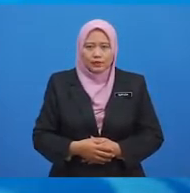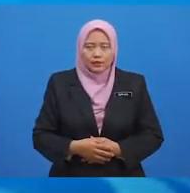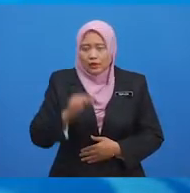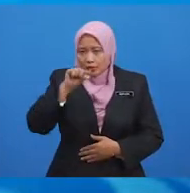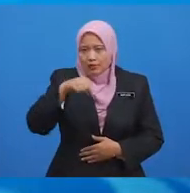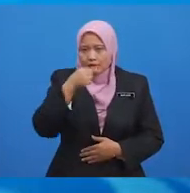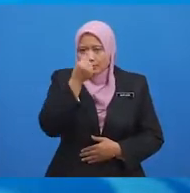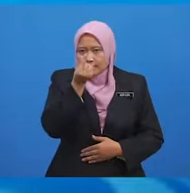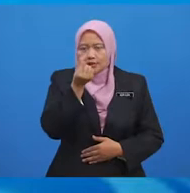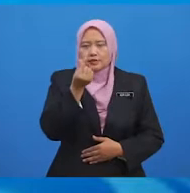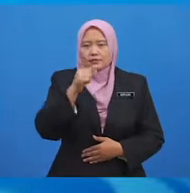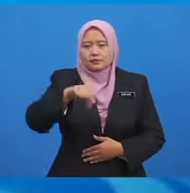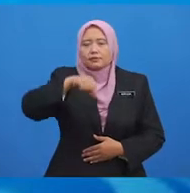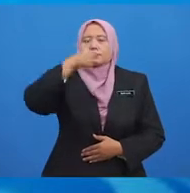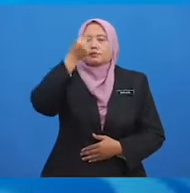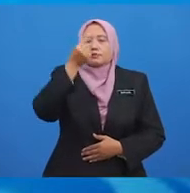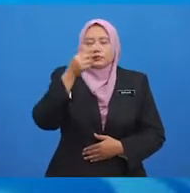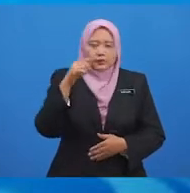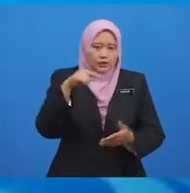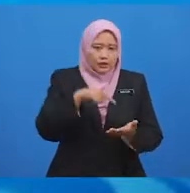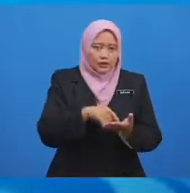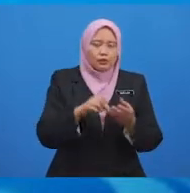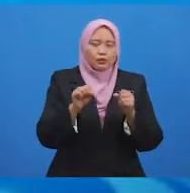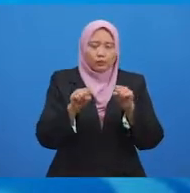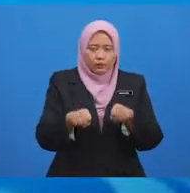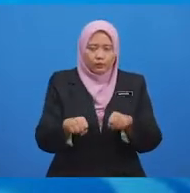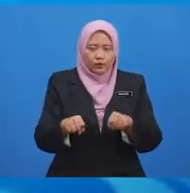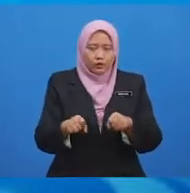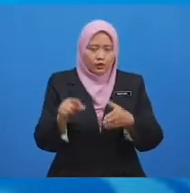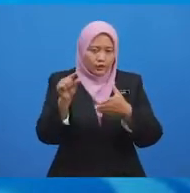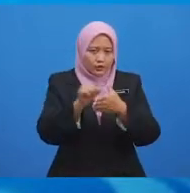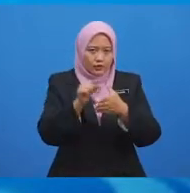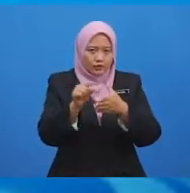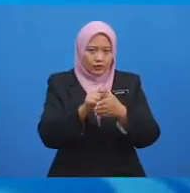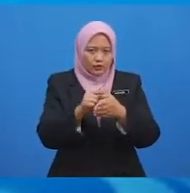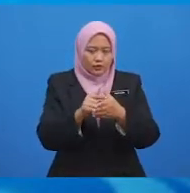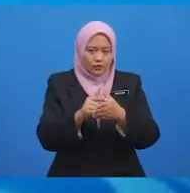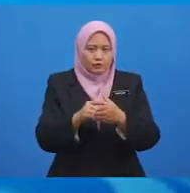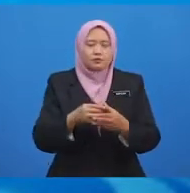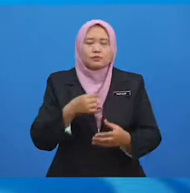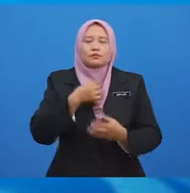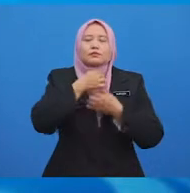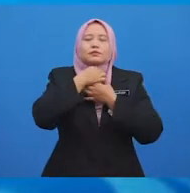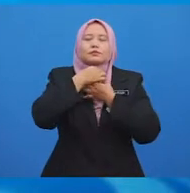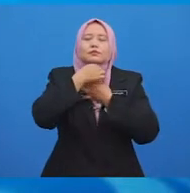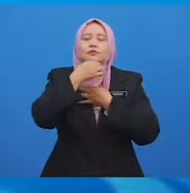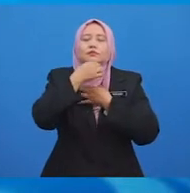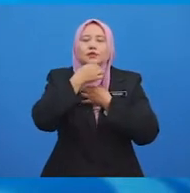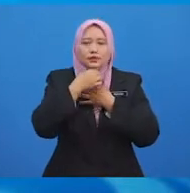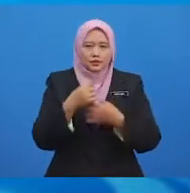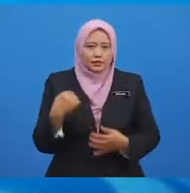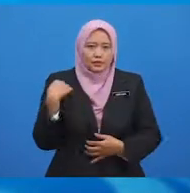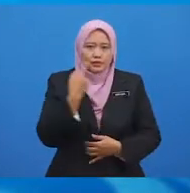Gas-gas ini boleh mengganggu sistem pernafasan dan